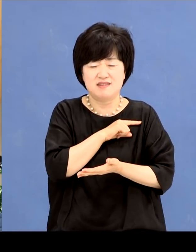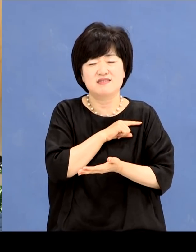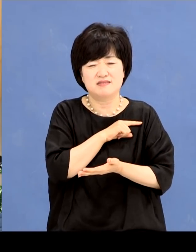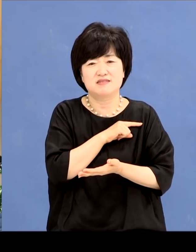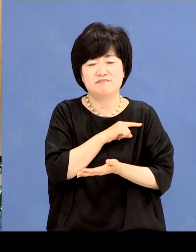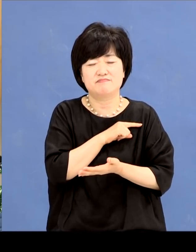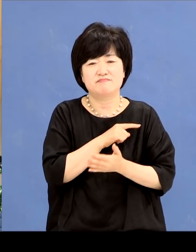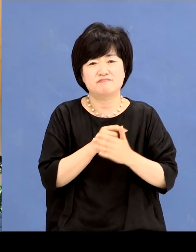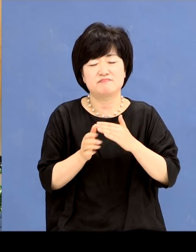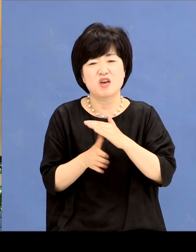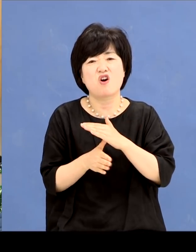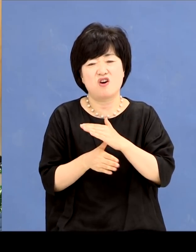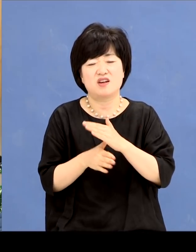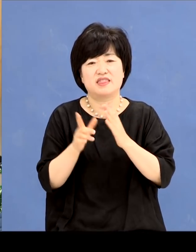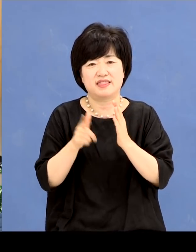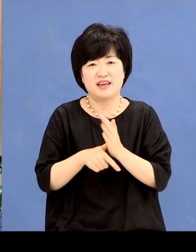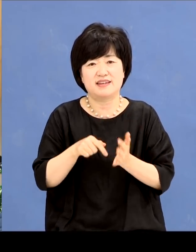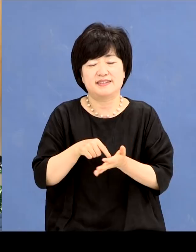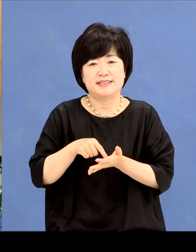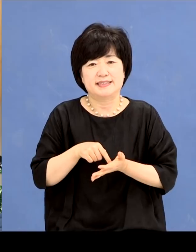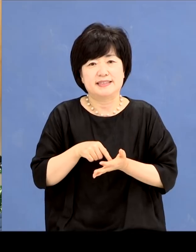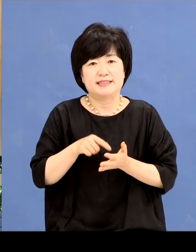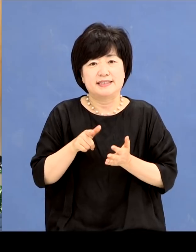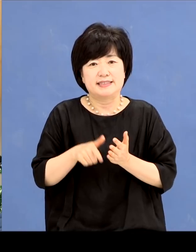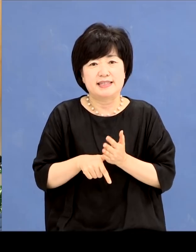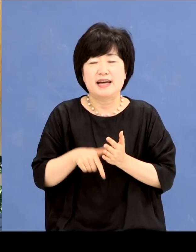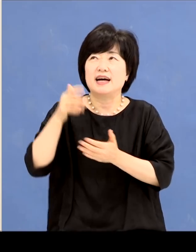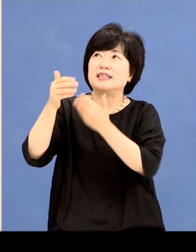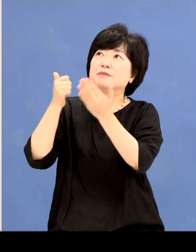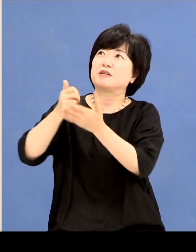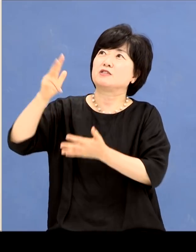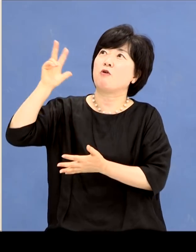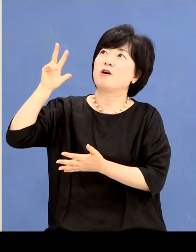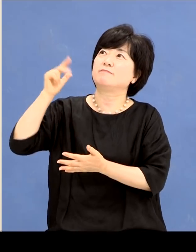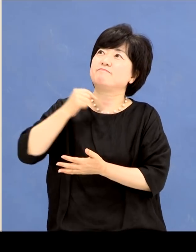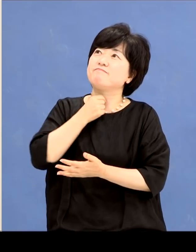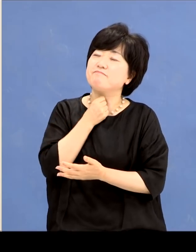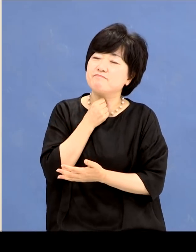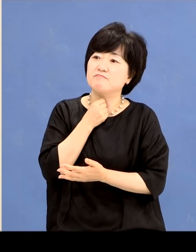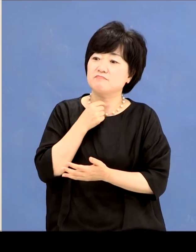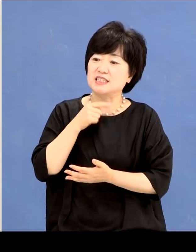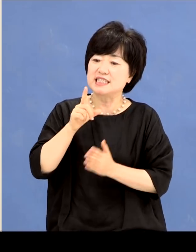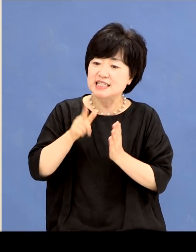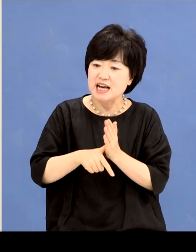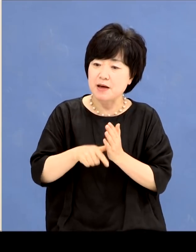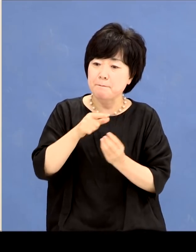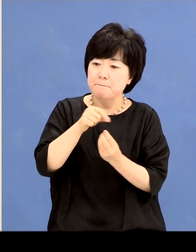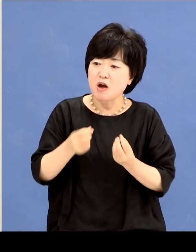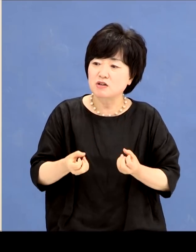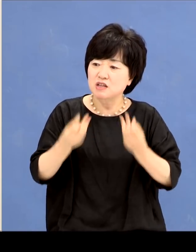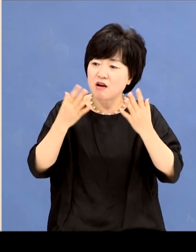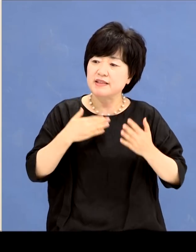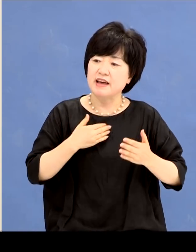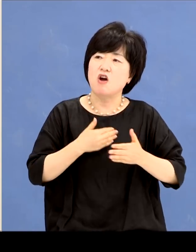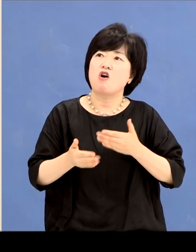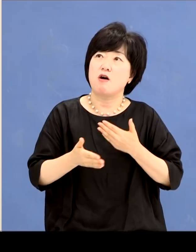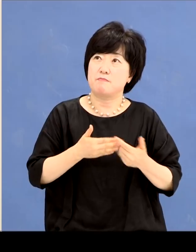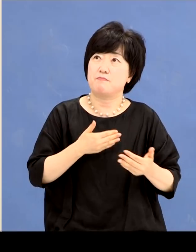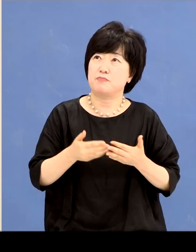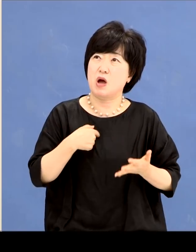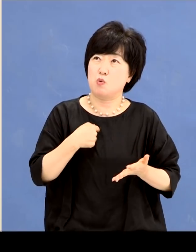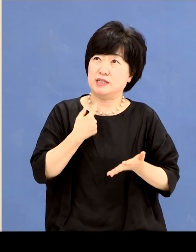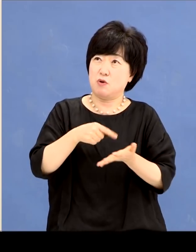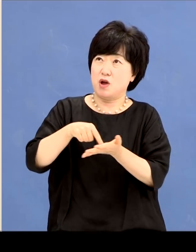그래서 그때 이제 그러한 경험을 하면서 제가 하나님께 또 서원한 게 있어요. 네. 하나님, 이 시간들, 이 경험들을 그냥 하게 하신 건 아닐